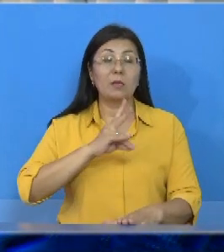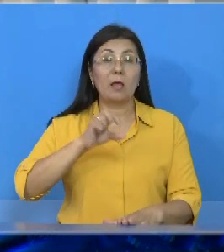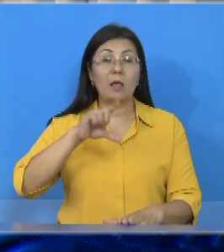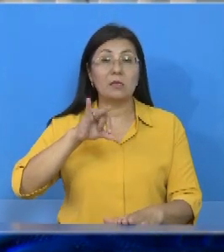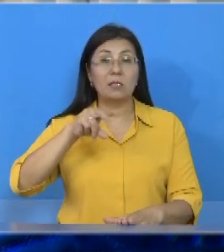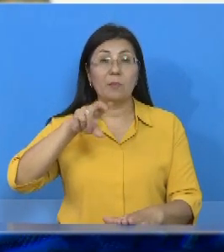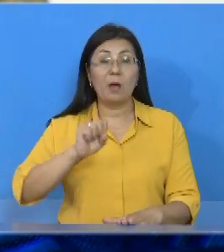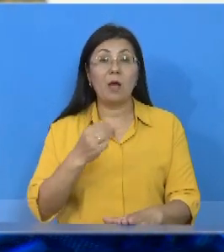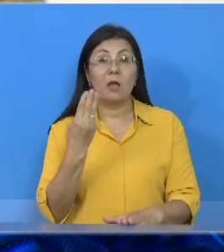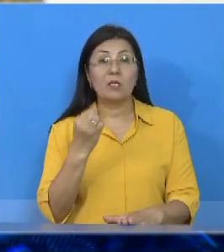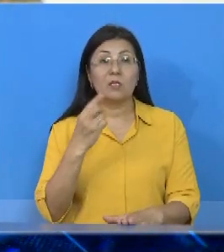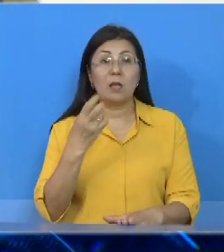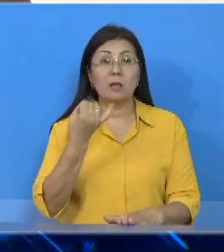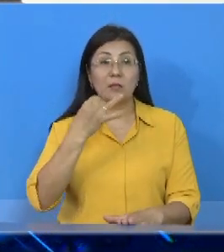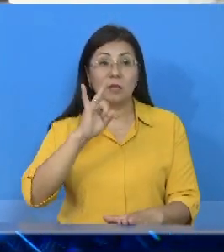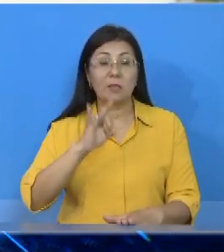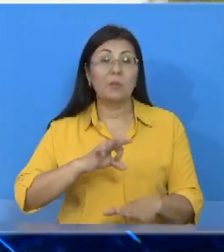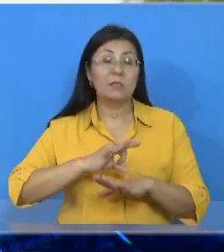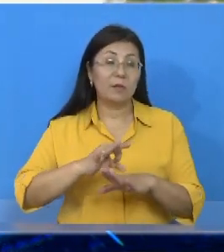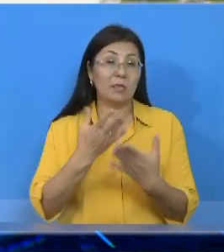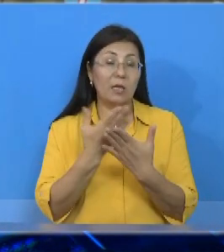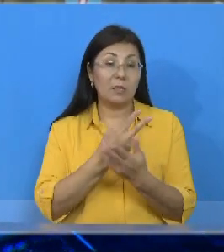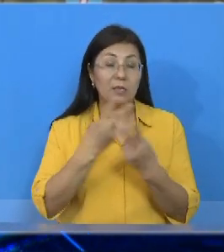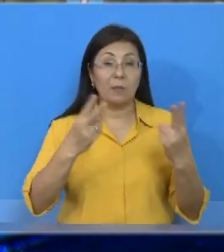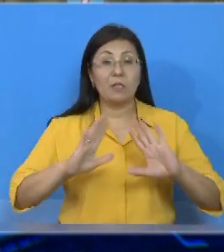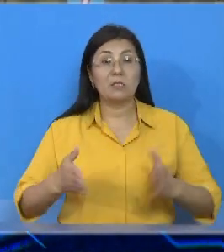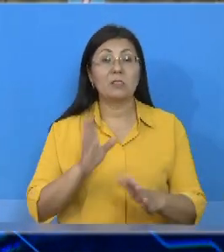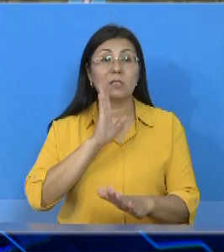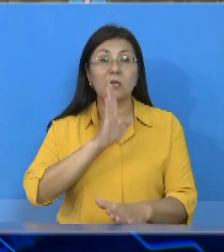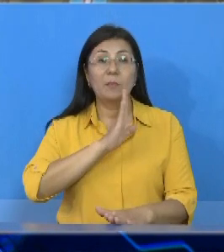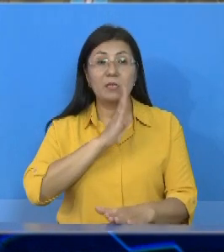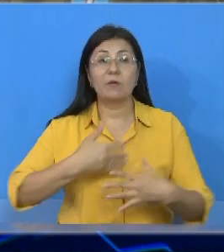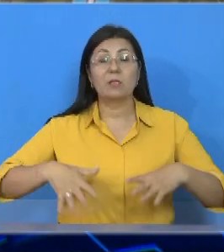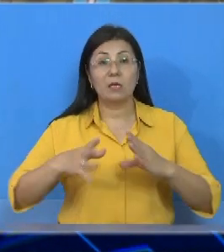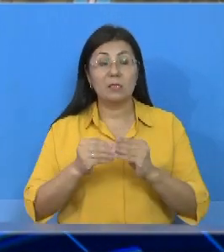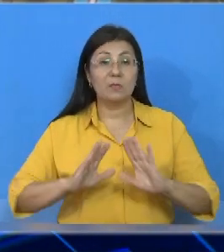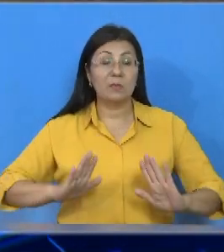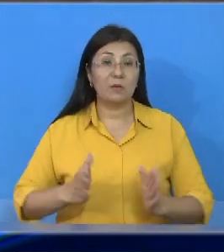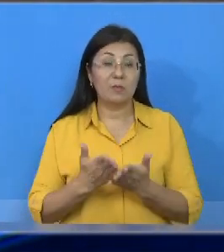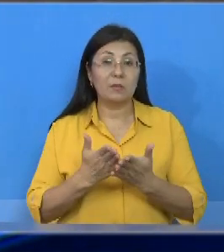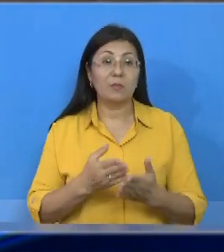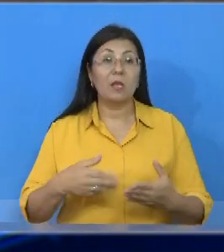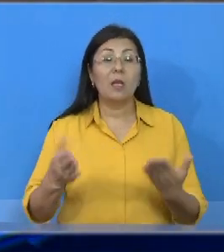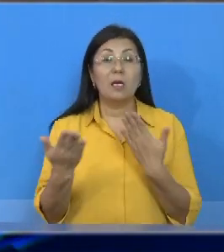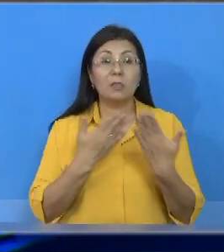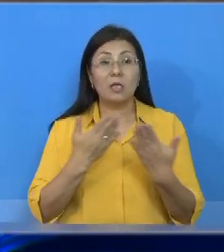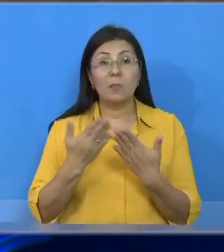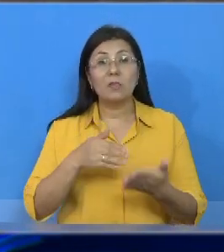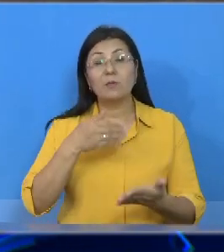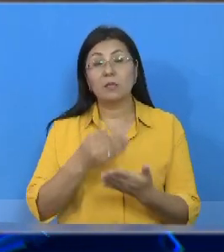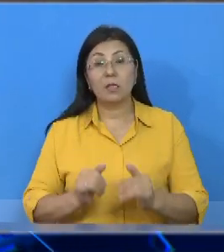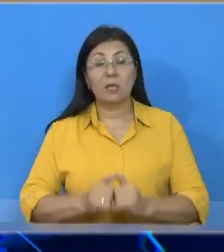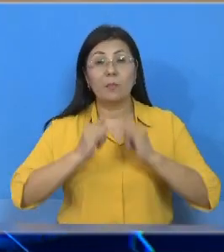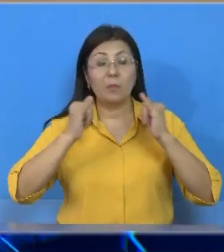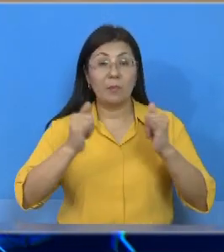Шанай. В ходе визита в регион она проанализировала состояние женщин и семейно-демографическую ситуацию, где обсуждались предложения по